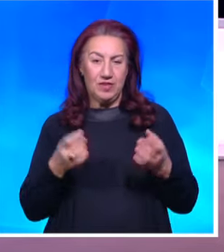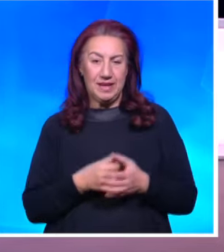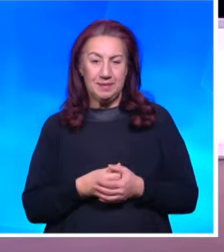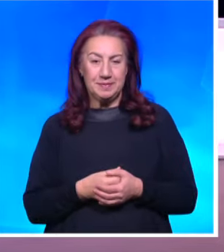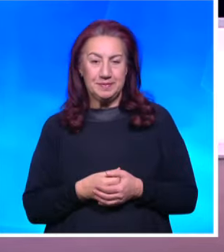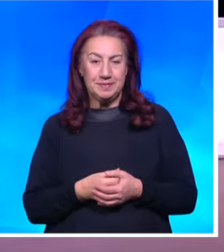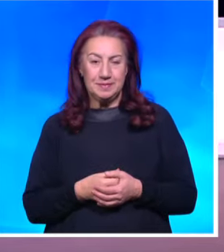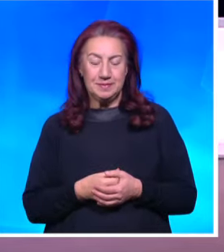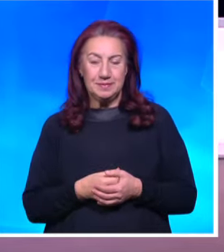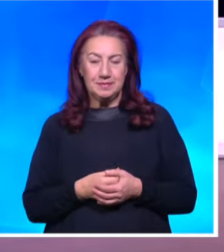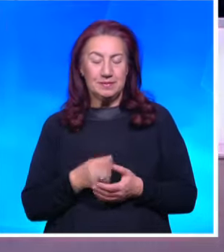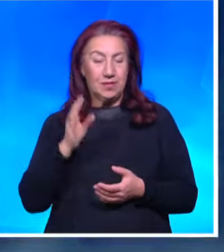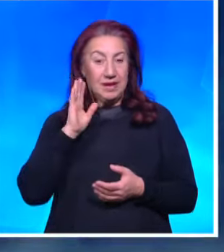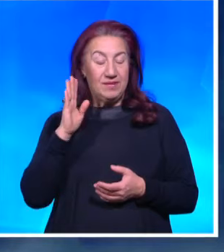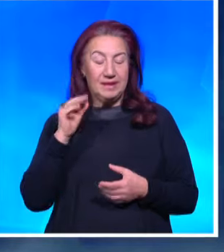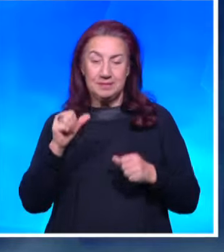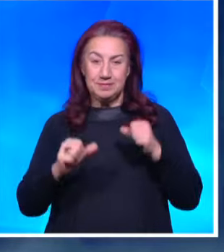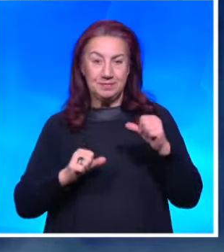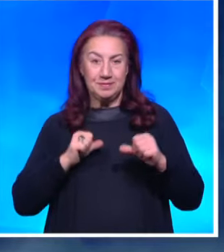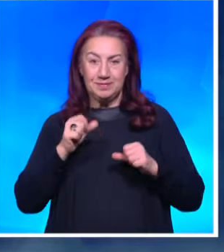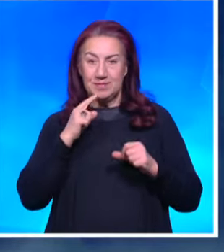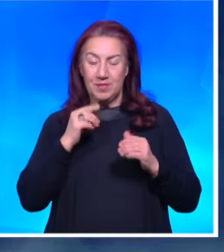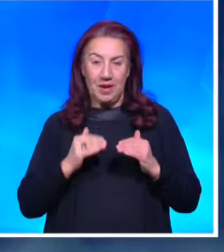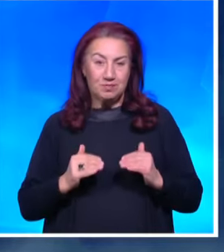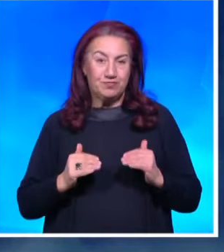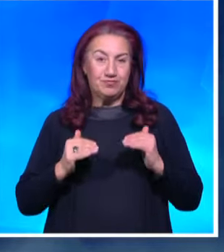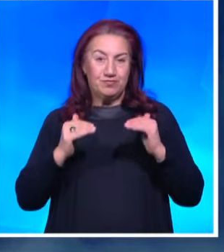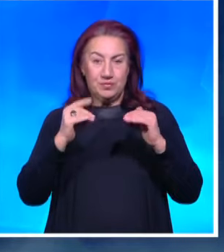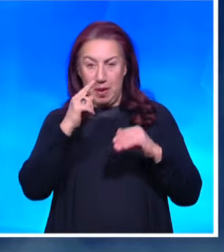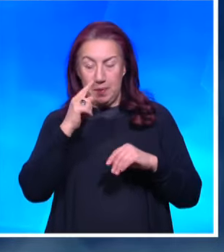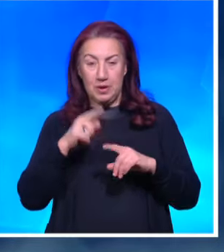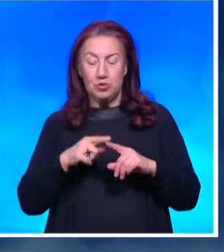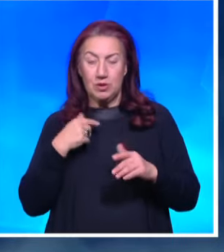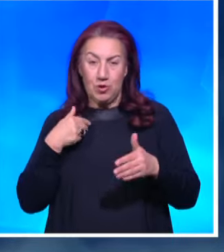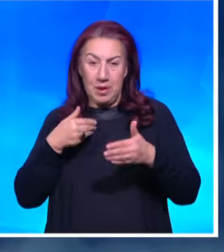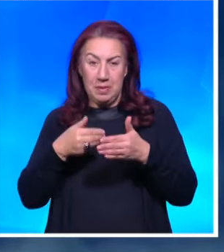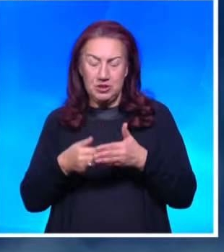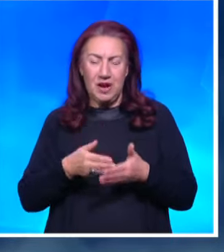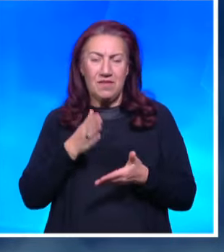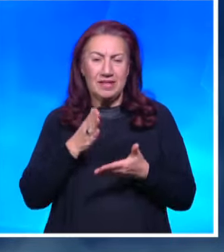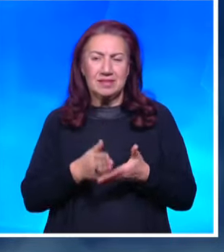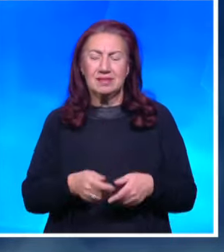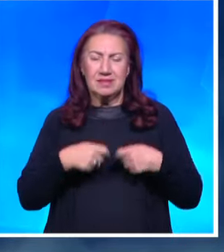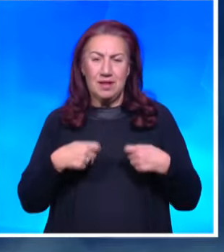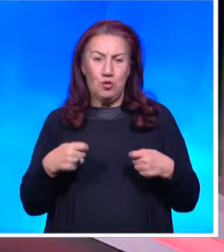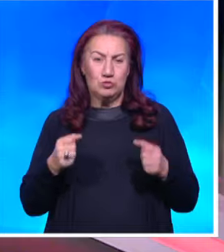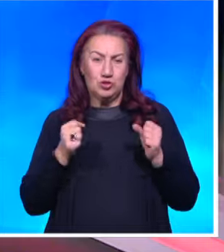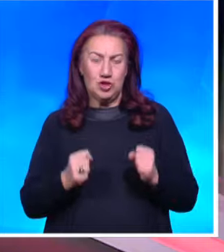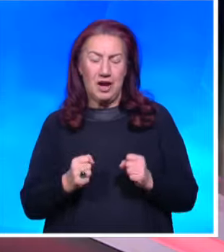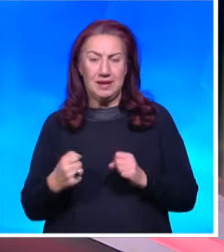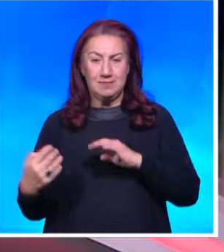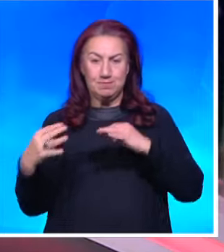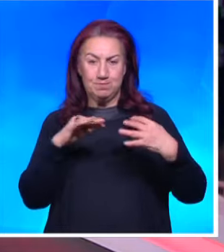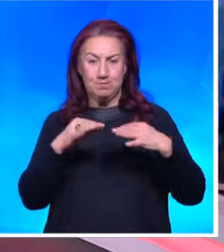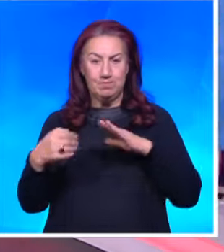илия здравейте напрежението се покачва всяка минута която ни приближава до един от най-дългоочакваните двубои в целия свят реал мадрид и